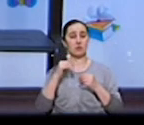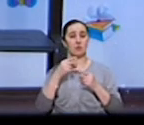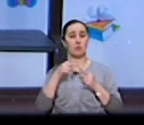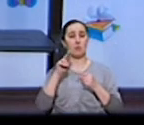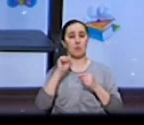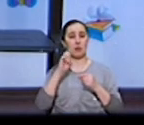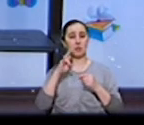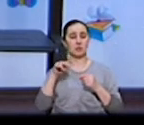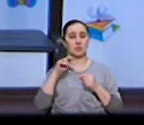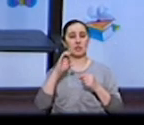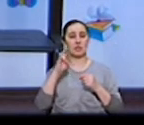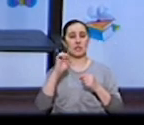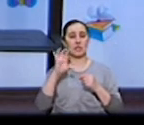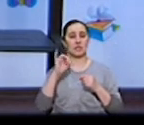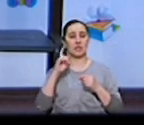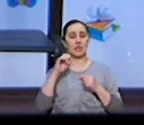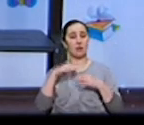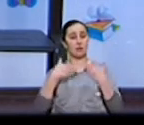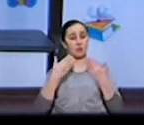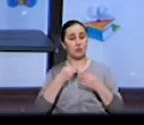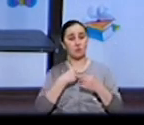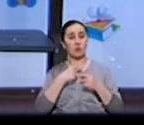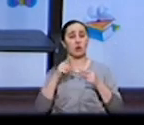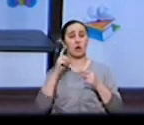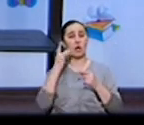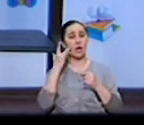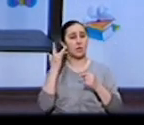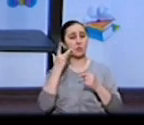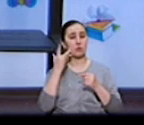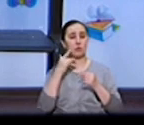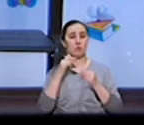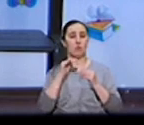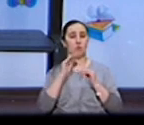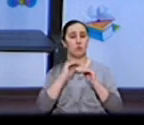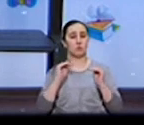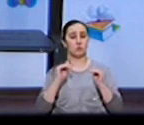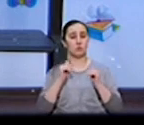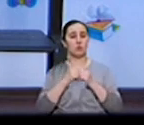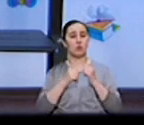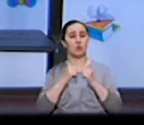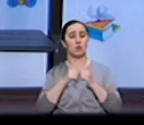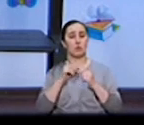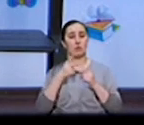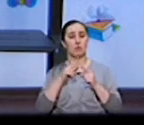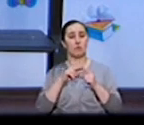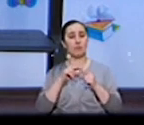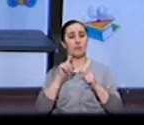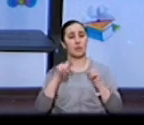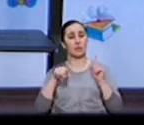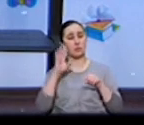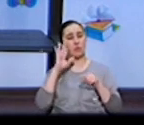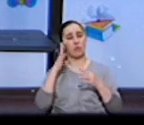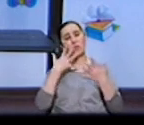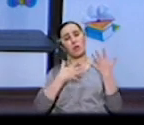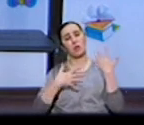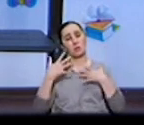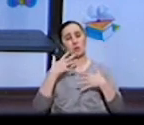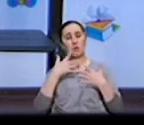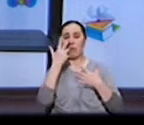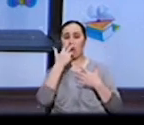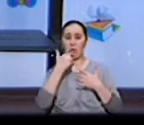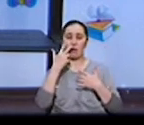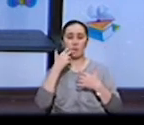pand nasihat aytmoqda. Ya'ni har doim bilasizmi bolajonlar, ba'zi bir bolajonlar